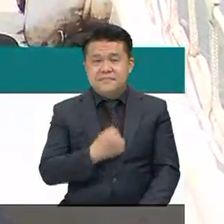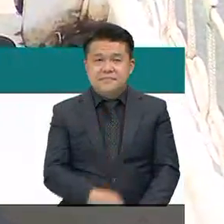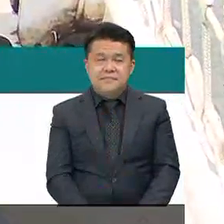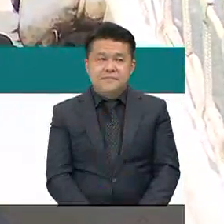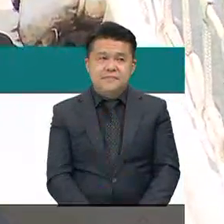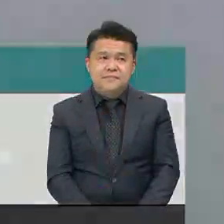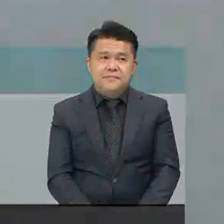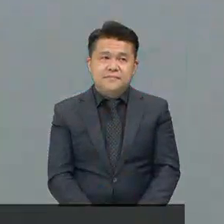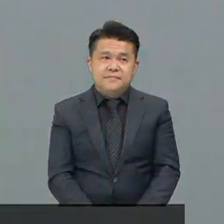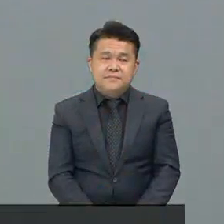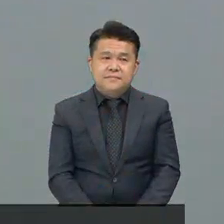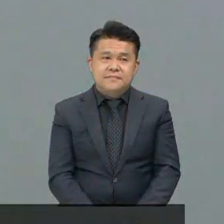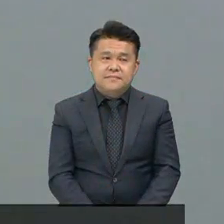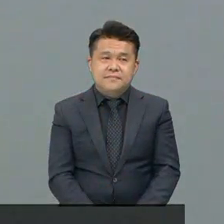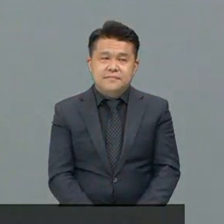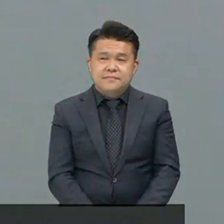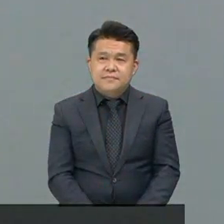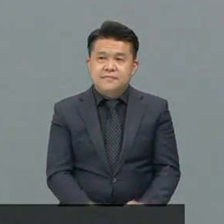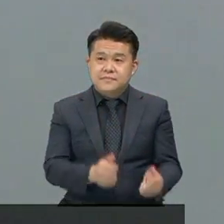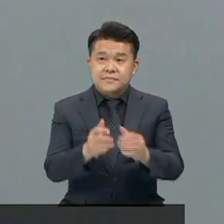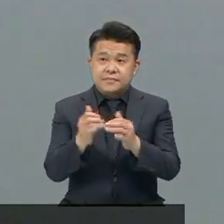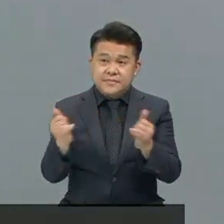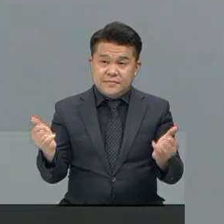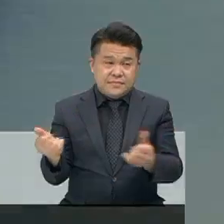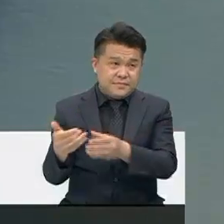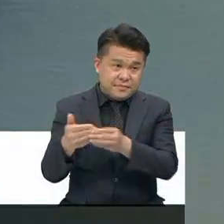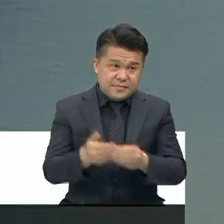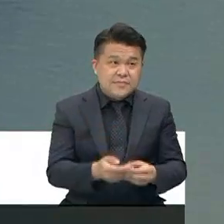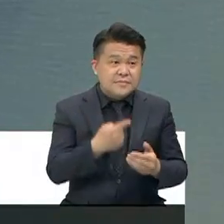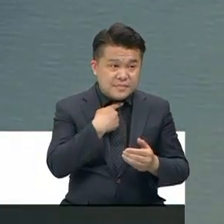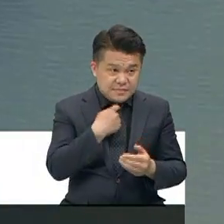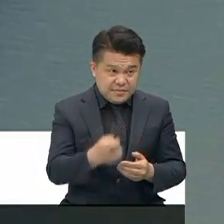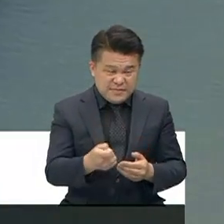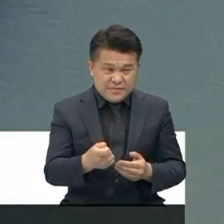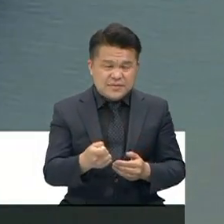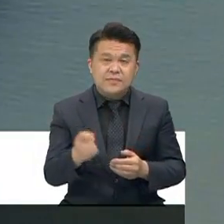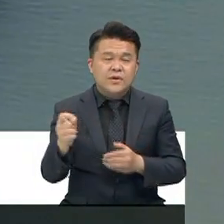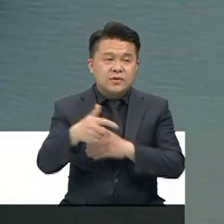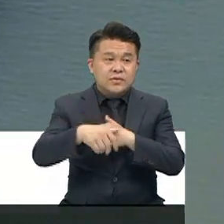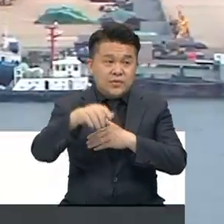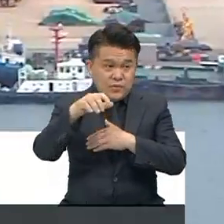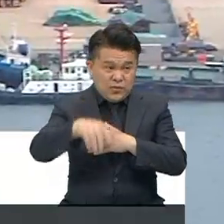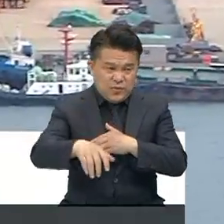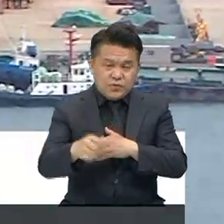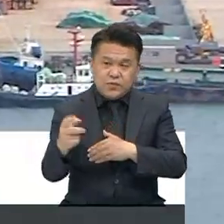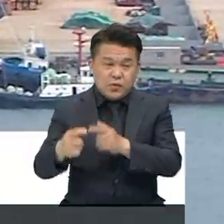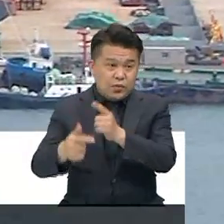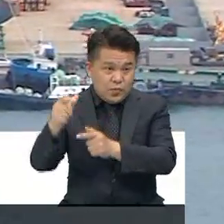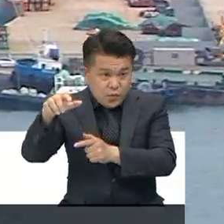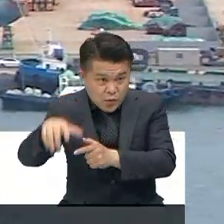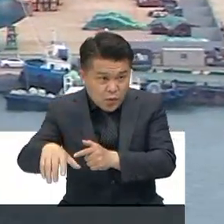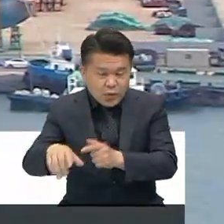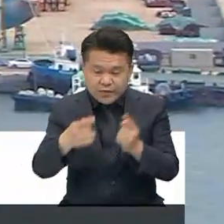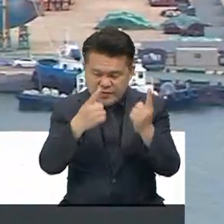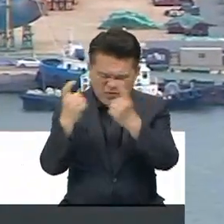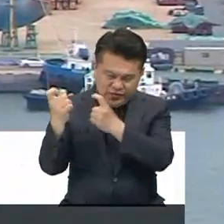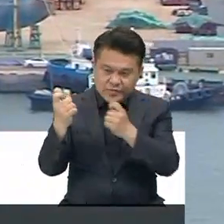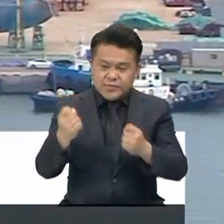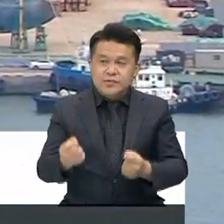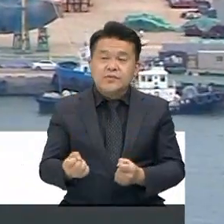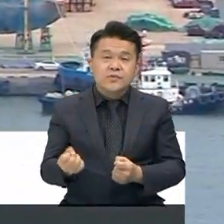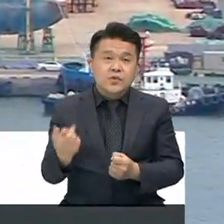그랬으면 좋겠어요. 희생자들이 수습된 진도 팽목항과 세월호가 거치된 목포 신항에서도 추모식과 추모 공연